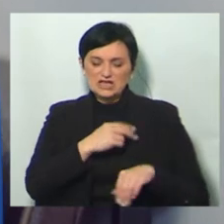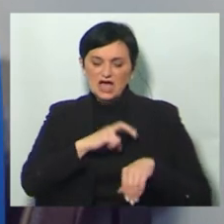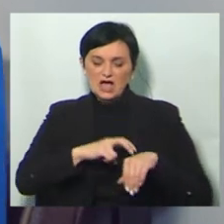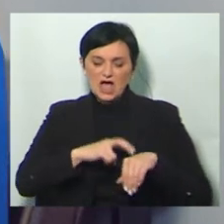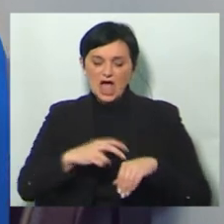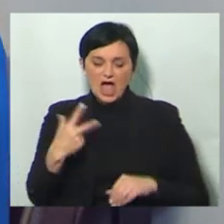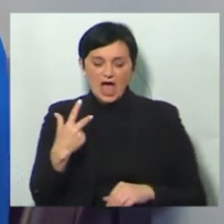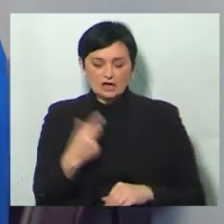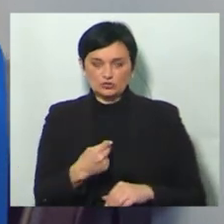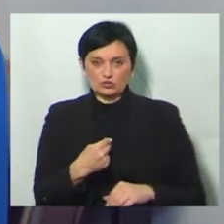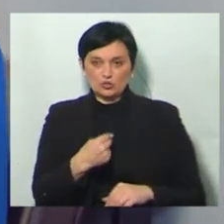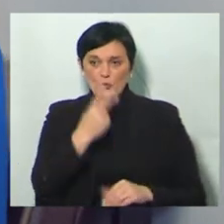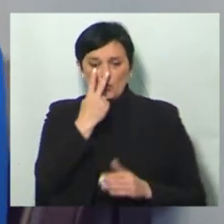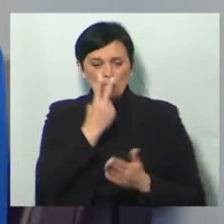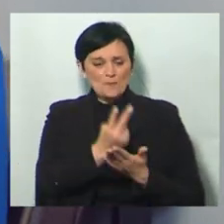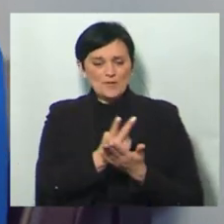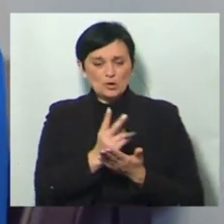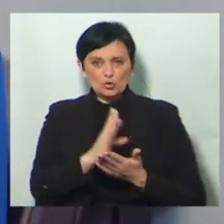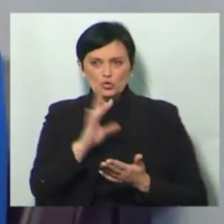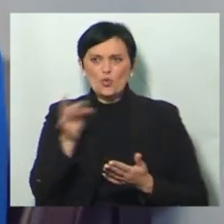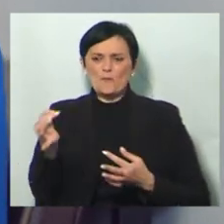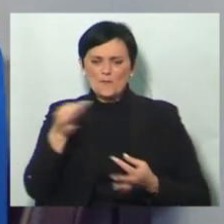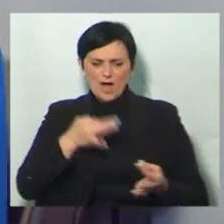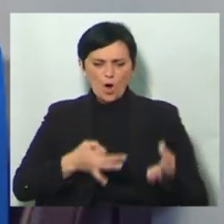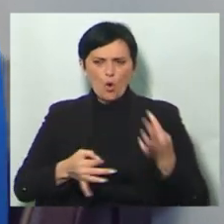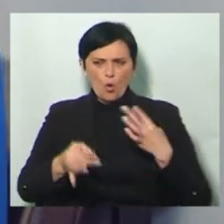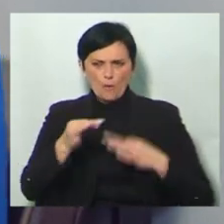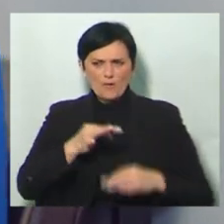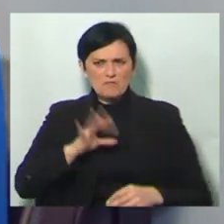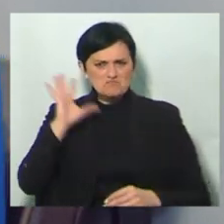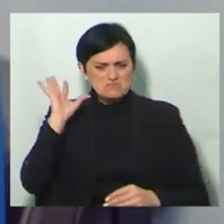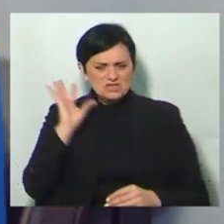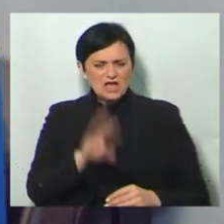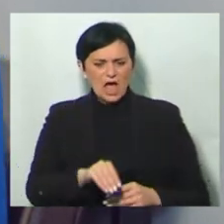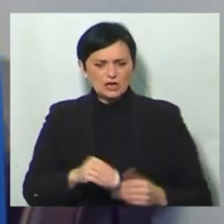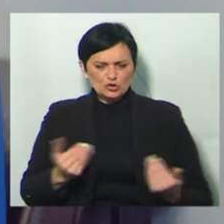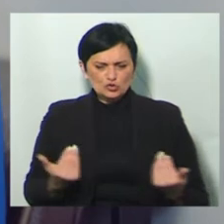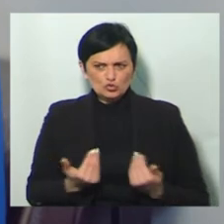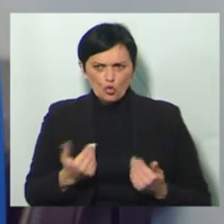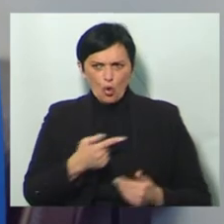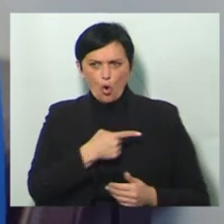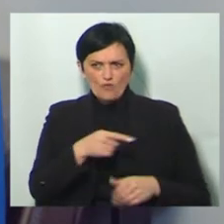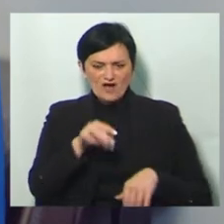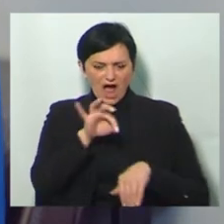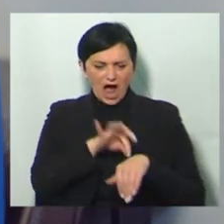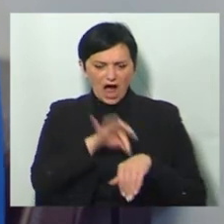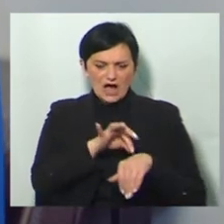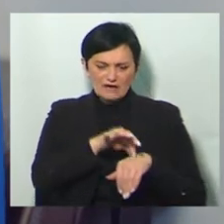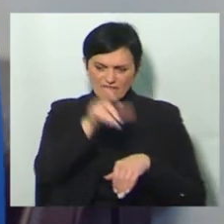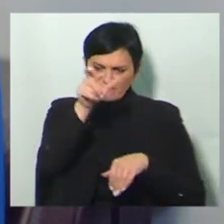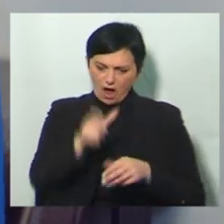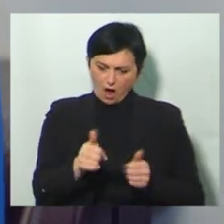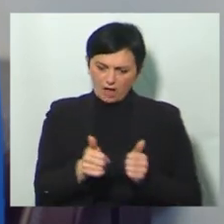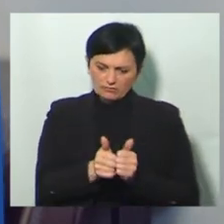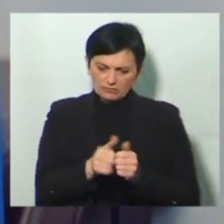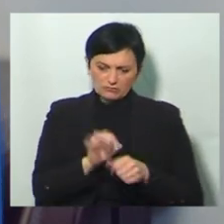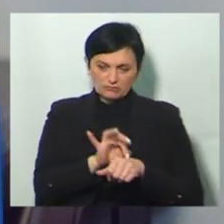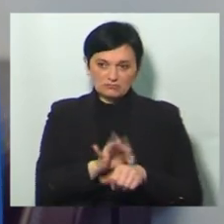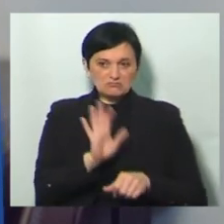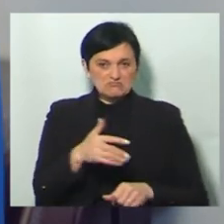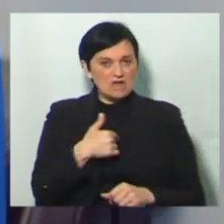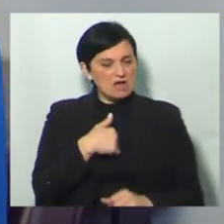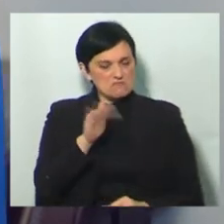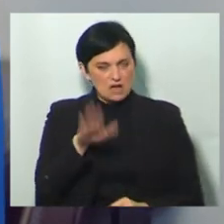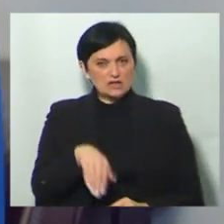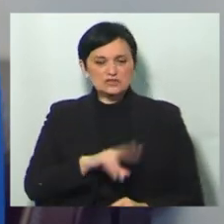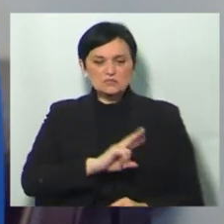ექთნობა. მიუხედავად ამისა, რომ მეუბნებოდნენ, რომ მთელი ცხოვრება უნდა ავადმყოფთან გამეტარებინა, მაგრამ მე